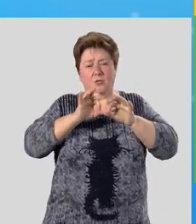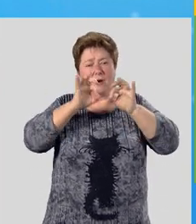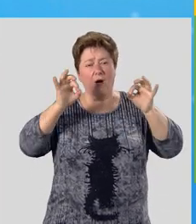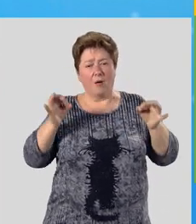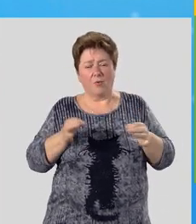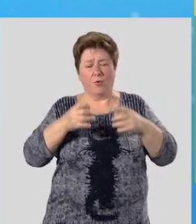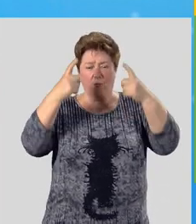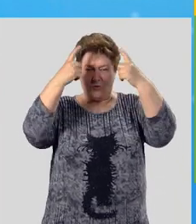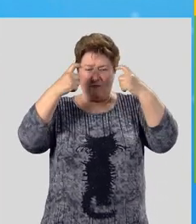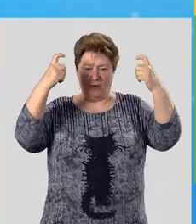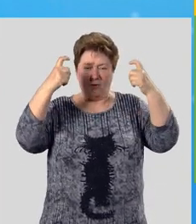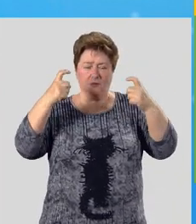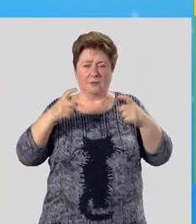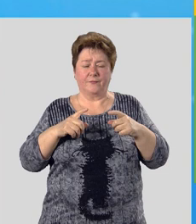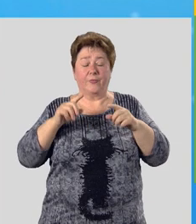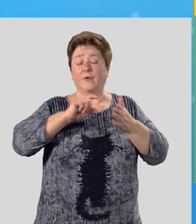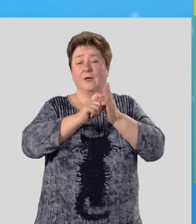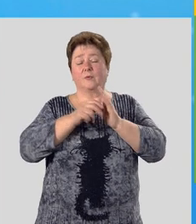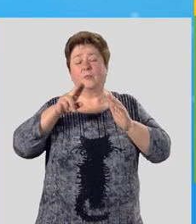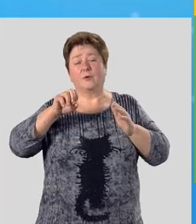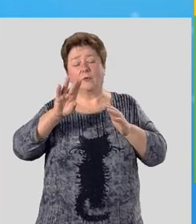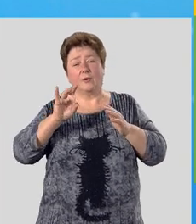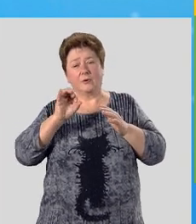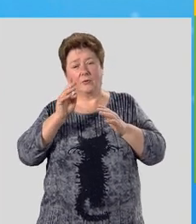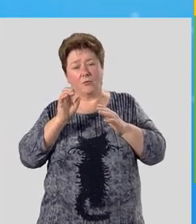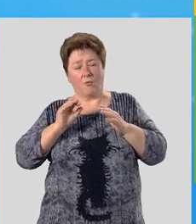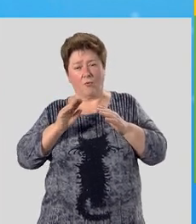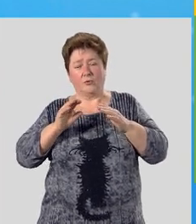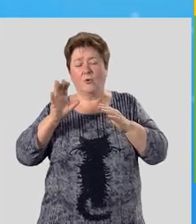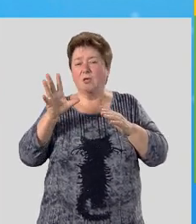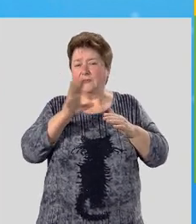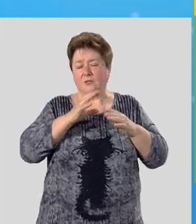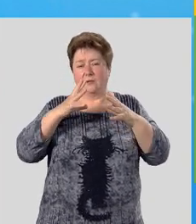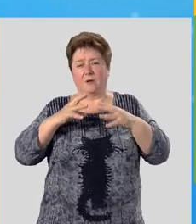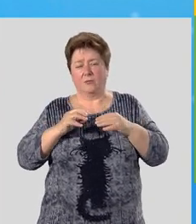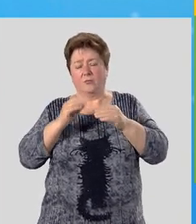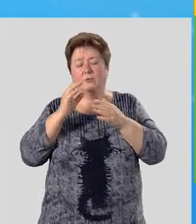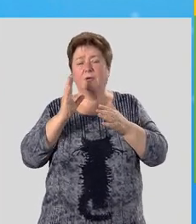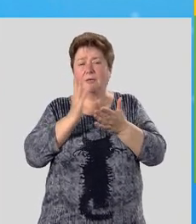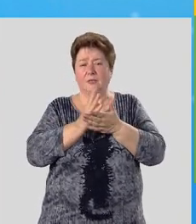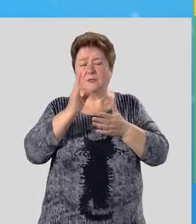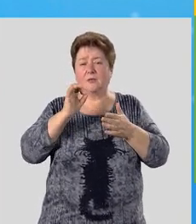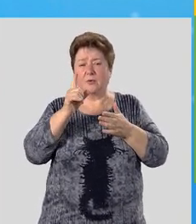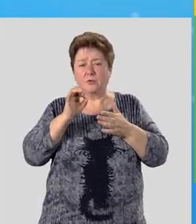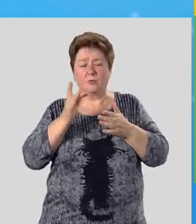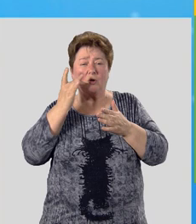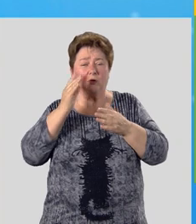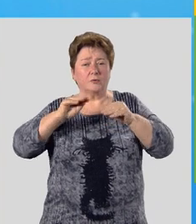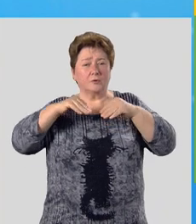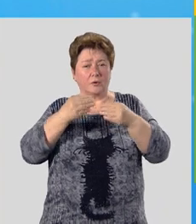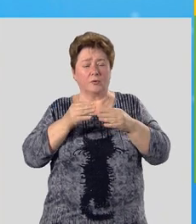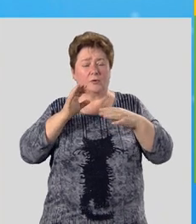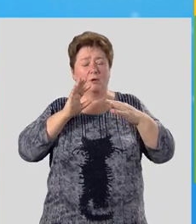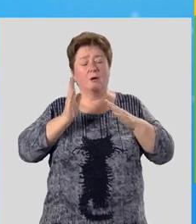объем информации. В клетке прокариот из всех органоидов имеются только рибосомы, которые